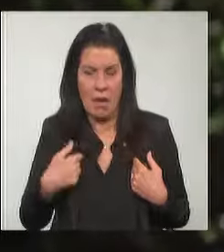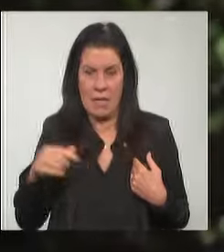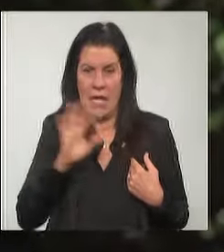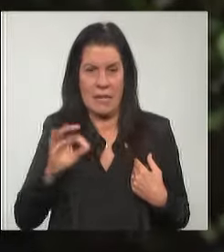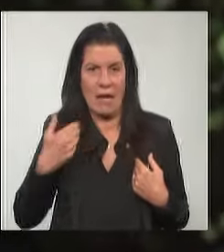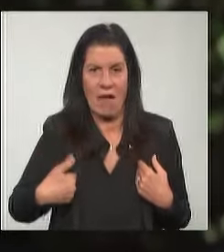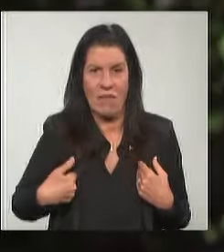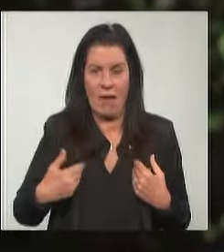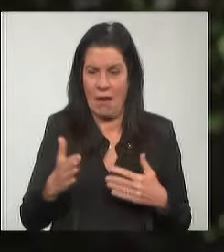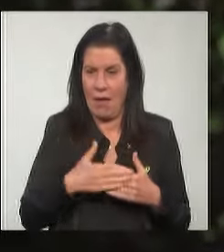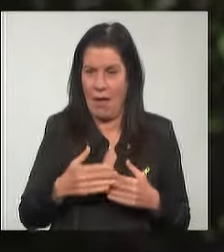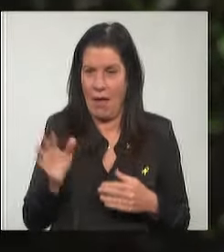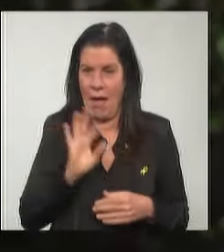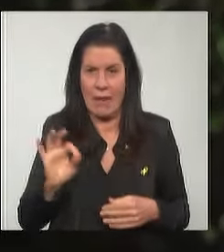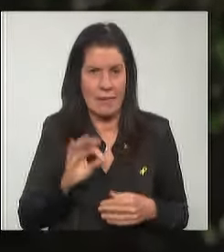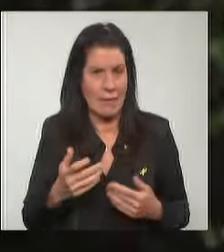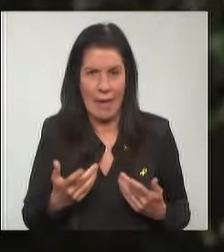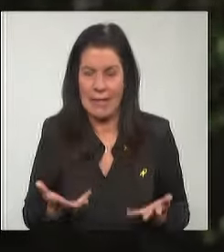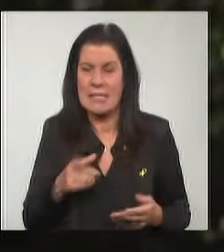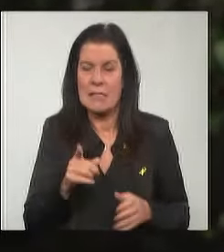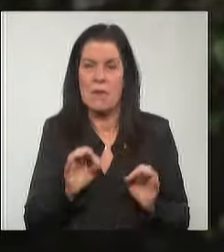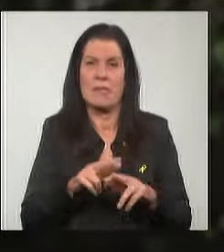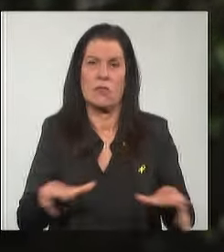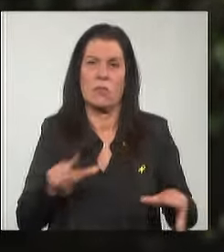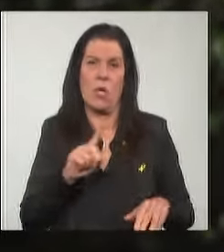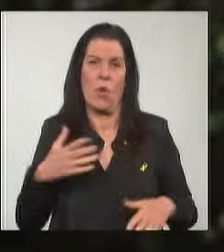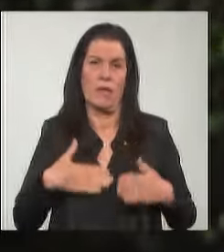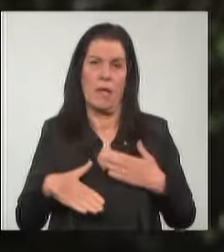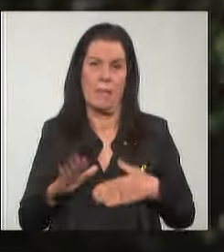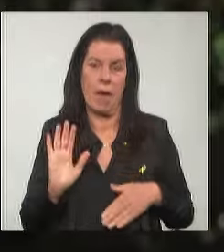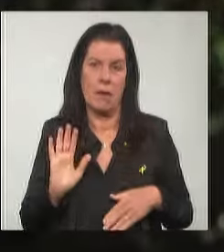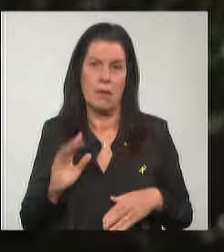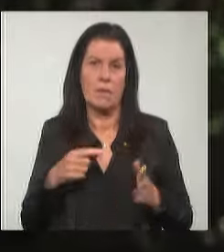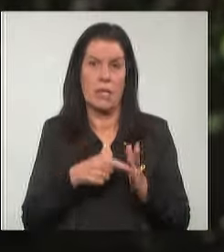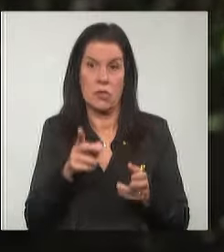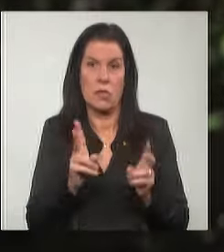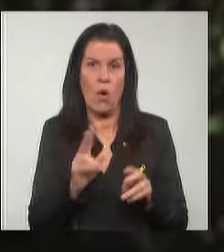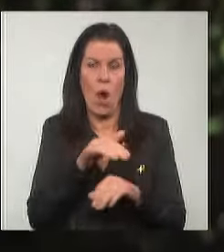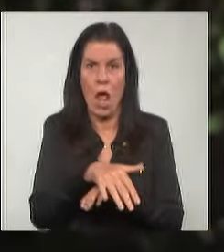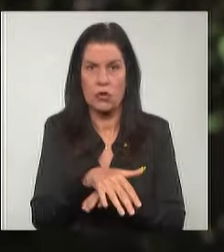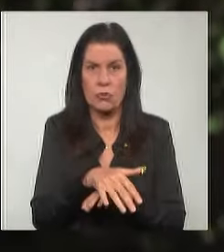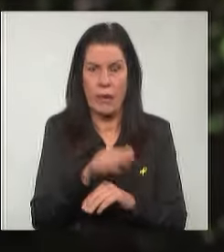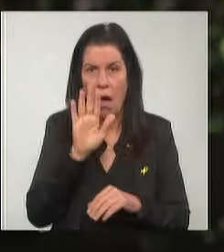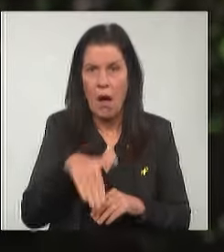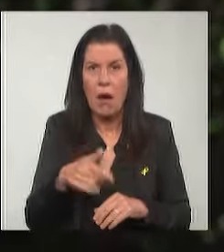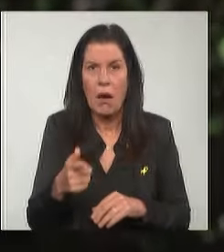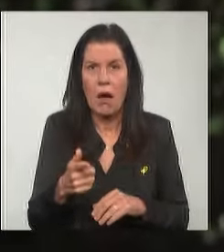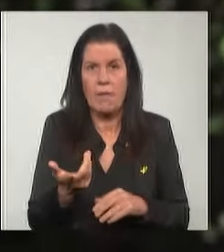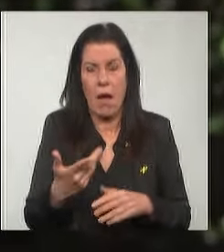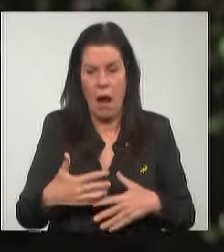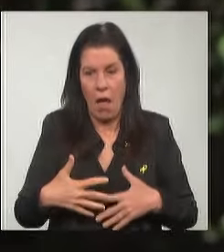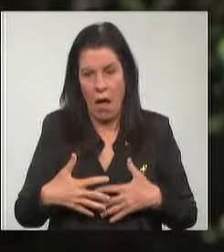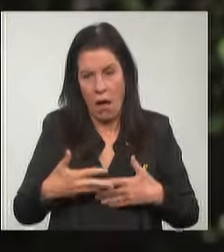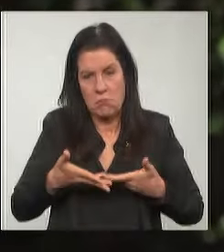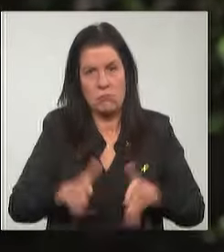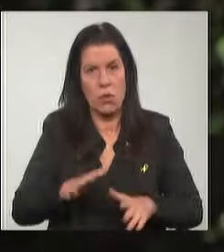אז באמת זה לא סיטואציה שהיא לא נעימה, כי בסוף זה משהו ש... עלול להשפיע גם על, על התהליך הילודה שלי, כשאני